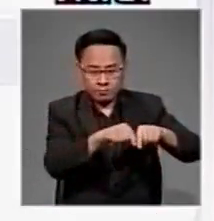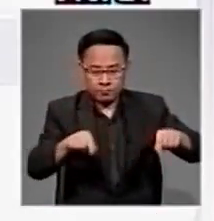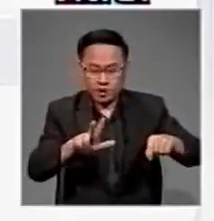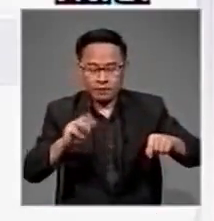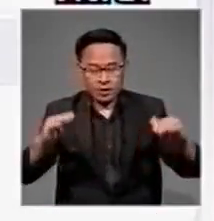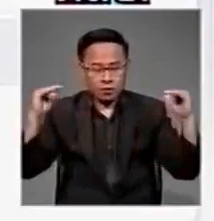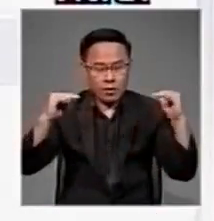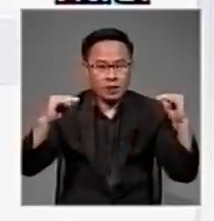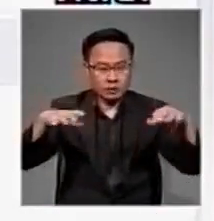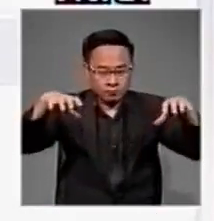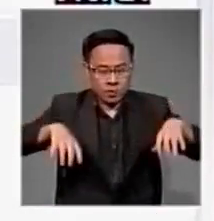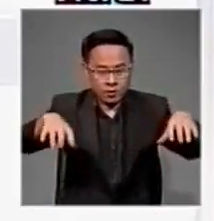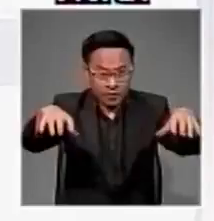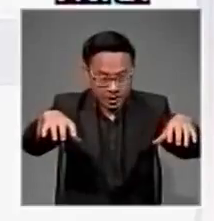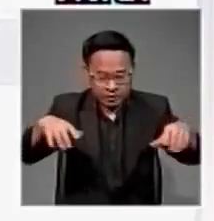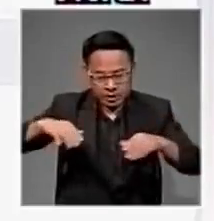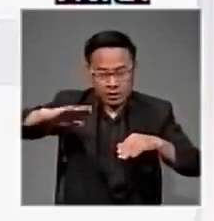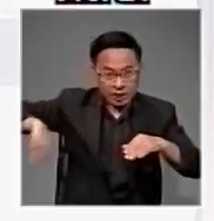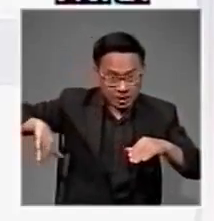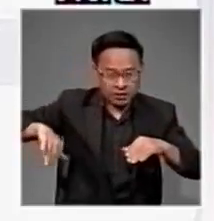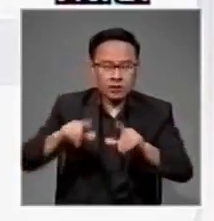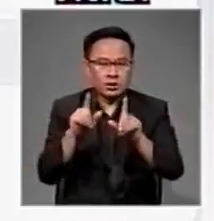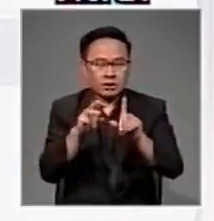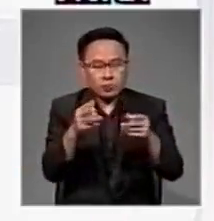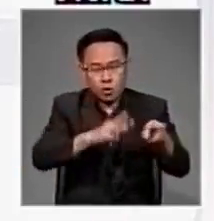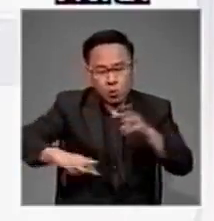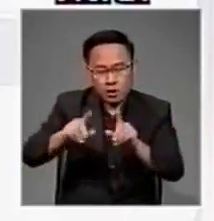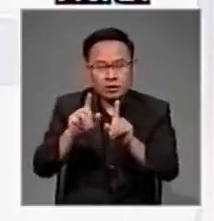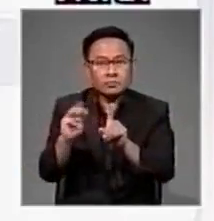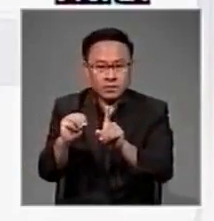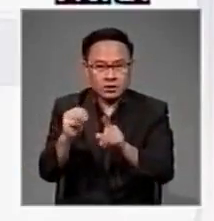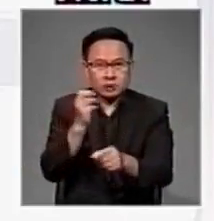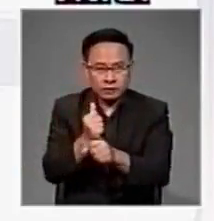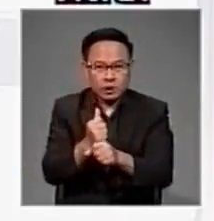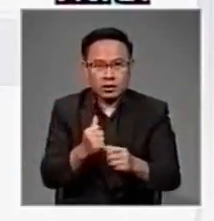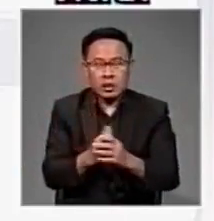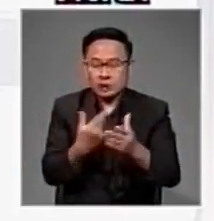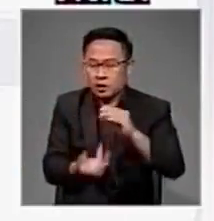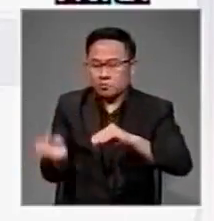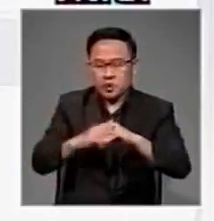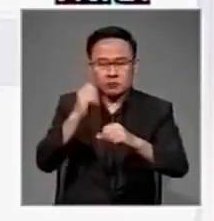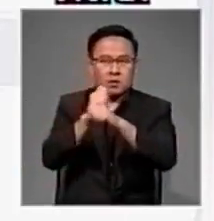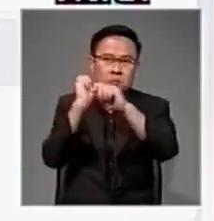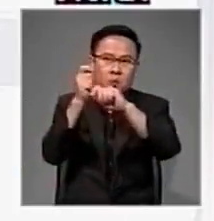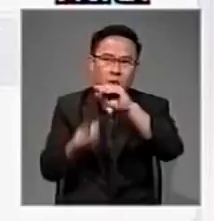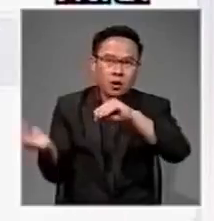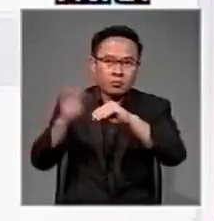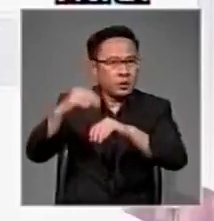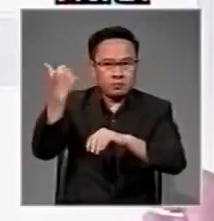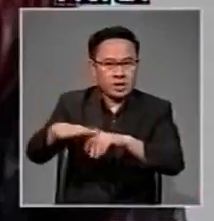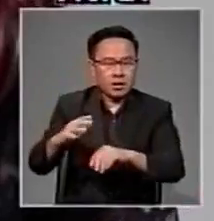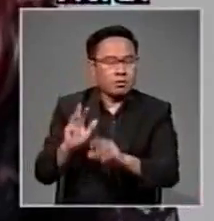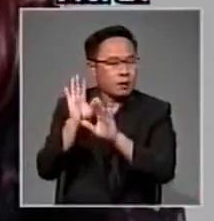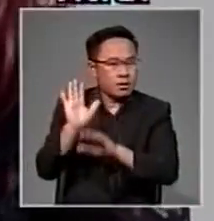ตรระยะห่างก็จะสามารถที่จะตั้งเครื่องซักผ้าได้ซักล้างได้หลังบ้านได้ตากผ้าได้เหมือนกันหมด ค่ะ แล้วก็ไม่อนุญาตให้